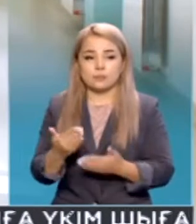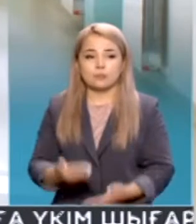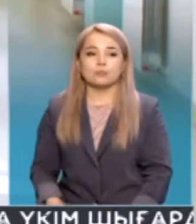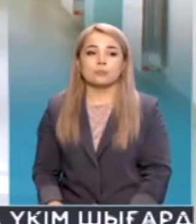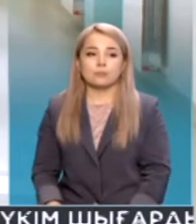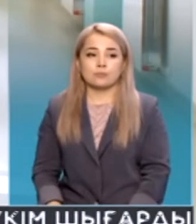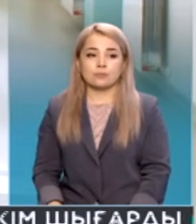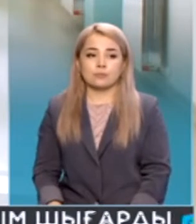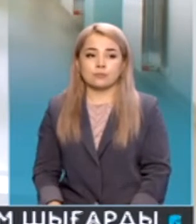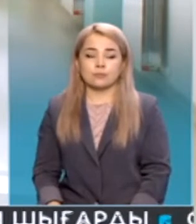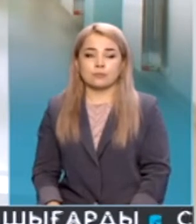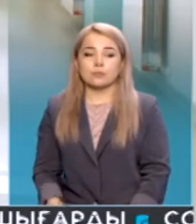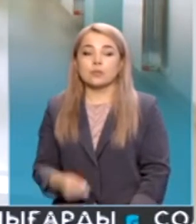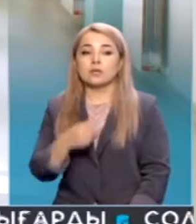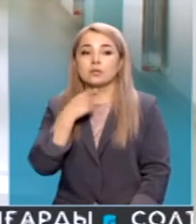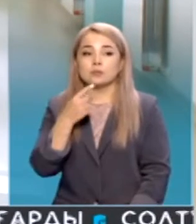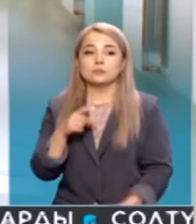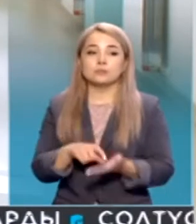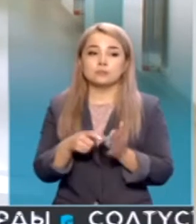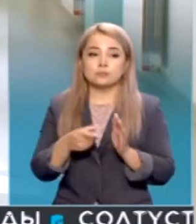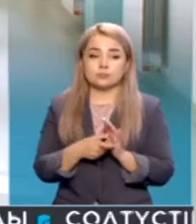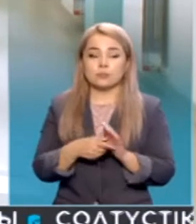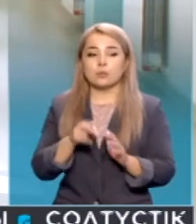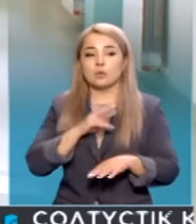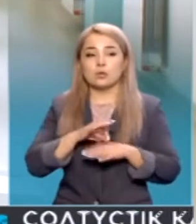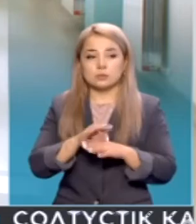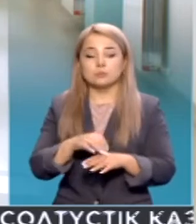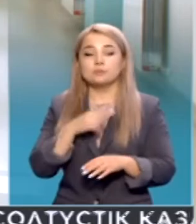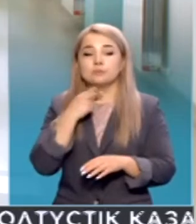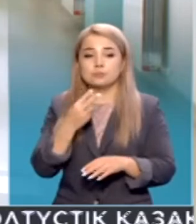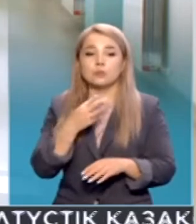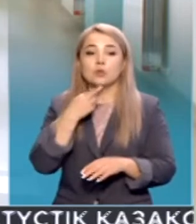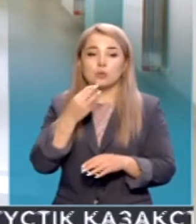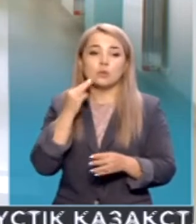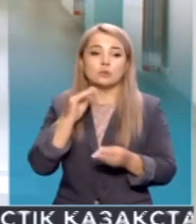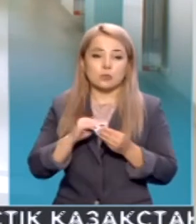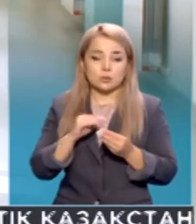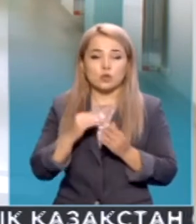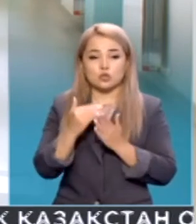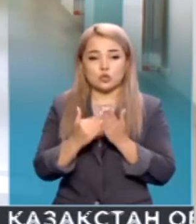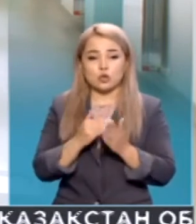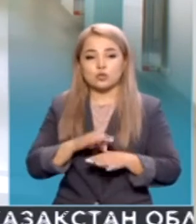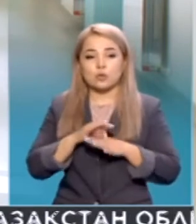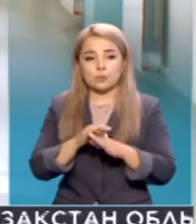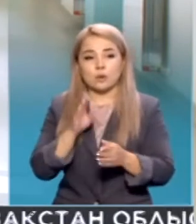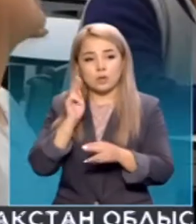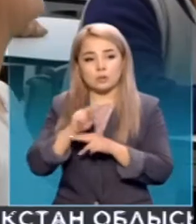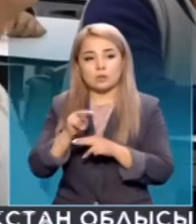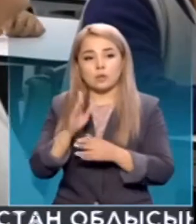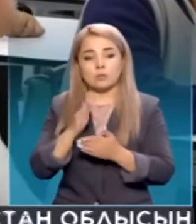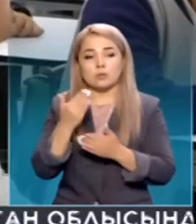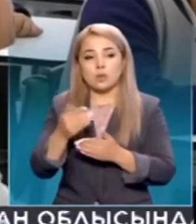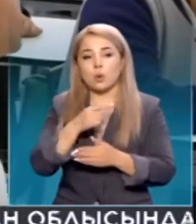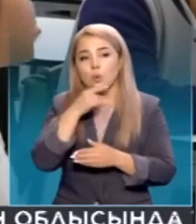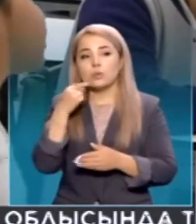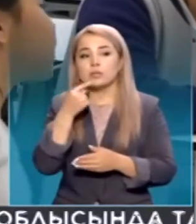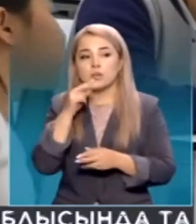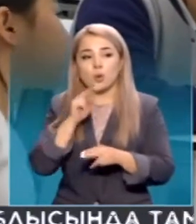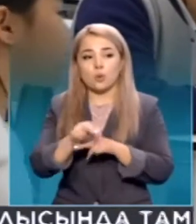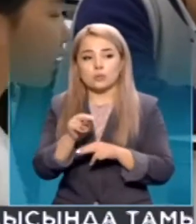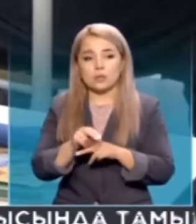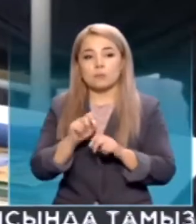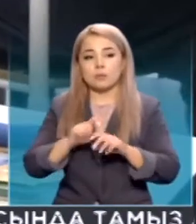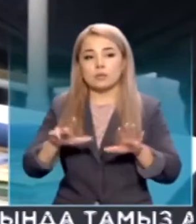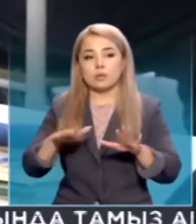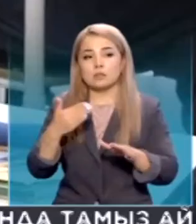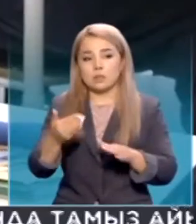сыныптың балаларына ғана қатысты. Басқа екінші үшінші сыныптар әлі бұрынғы ретпен бұрынғы жүйемен оқытылатын болады. Орыс тілінде оқытатын мектептерге